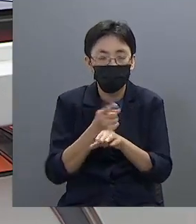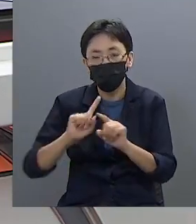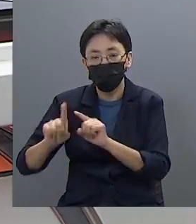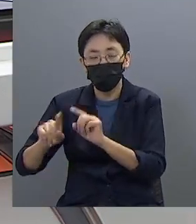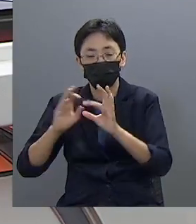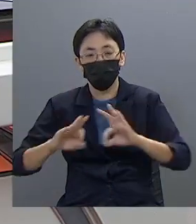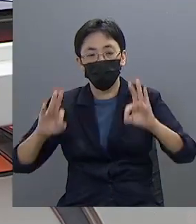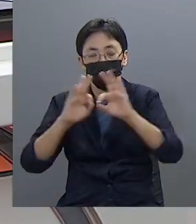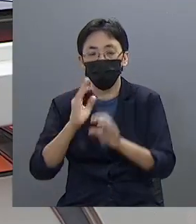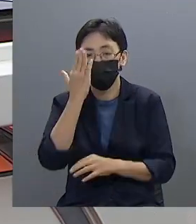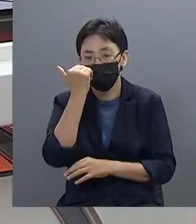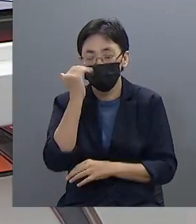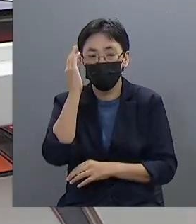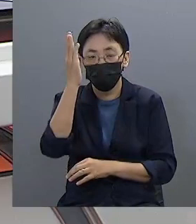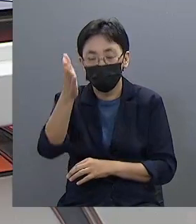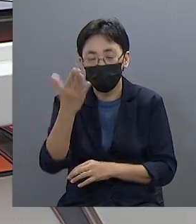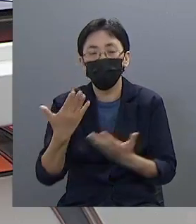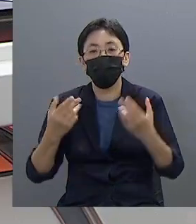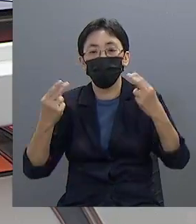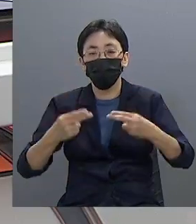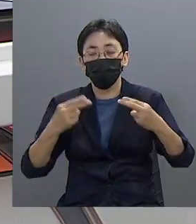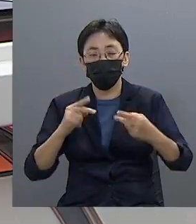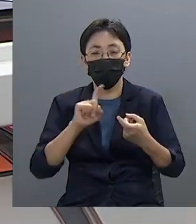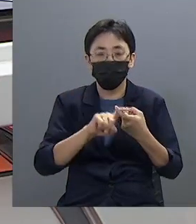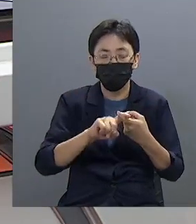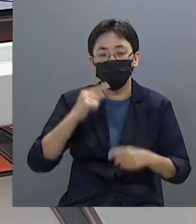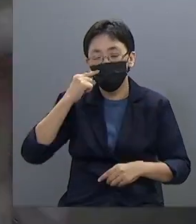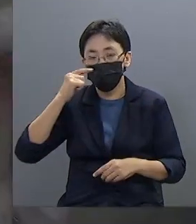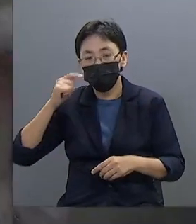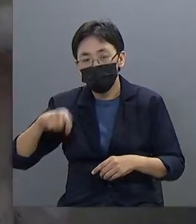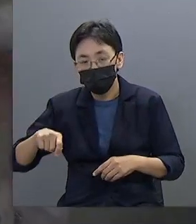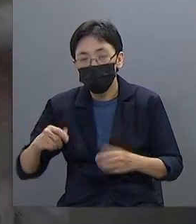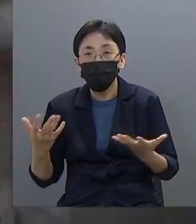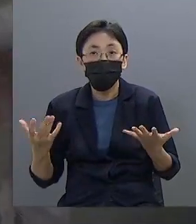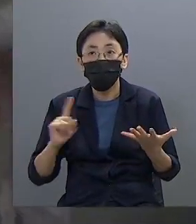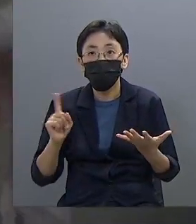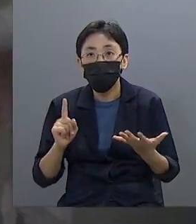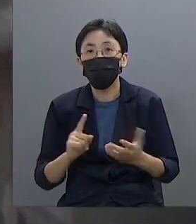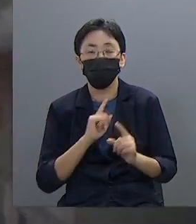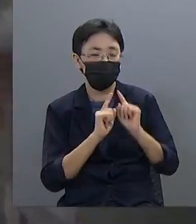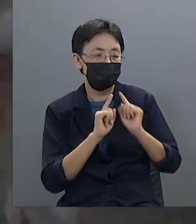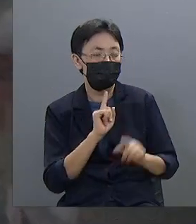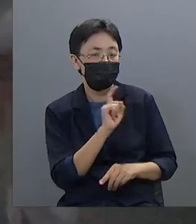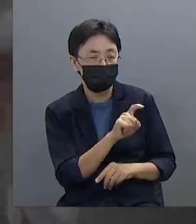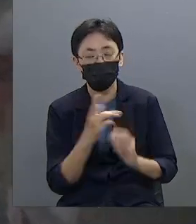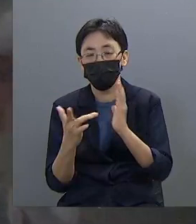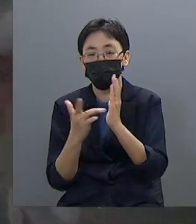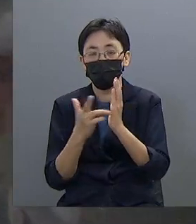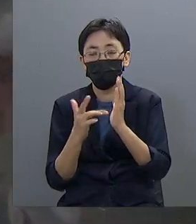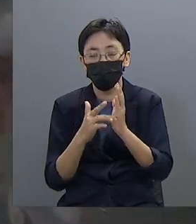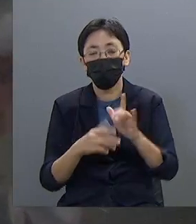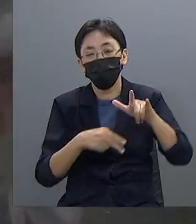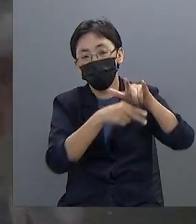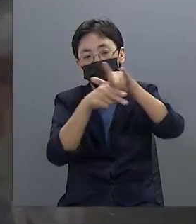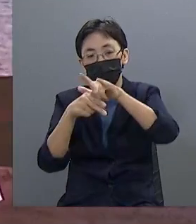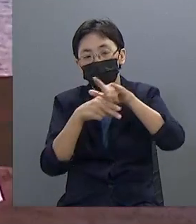ได้เปรียบในสงครามรัสเซียยูเครนอย่างโดรนด้วยหรือไม่นะคะต้องถามคุณทิพย์ตะวันแล้วว่าเทคโนโลยีโดรนของอิหร่านเนี่ยเขาล้ำหน้ามาก